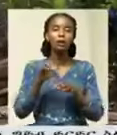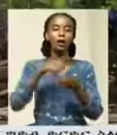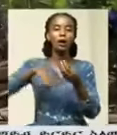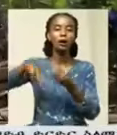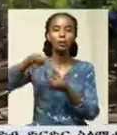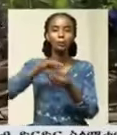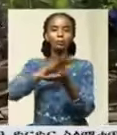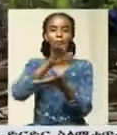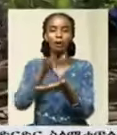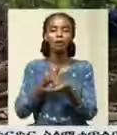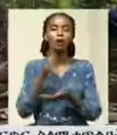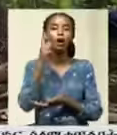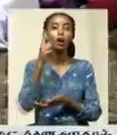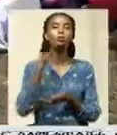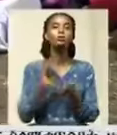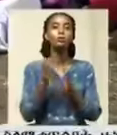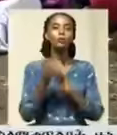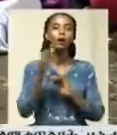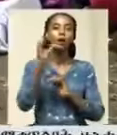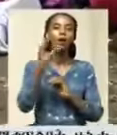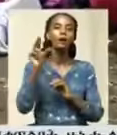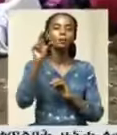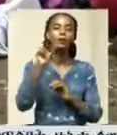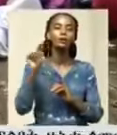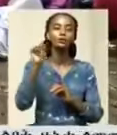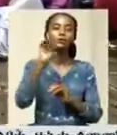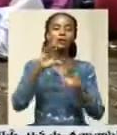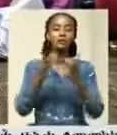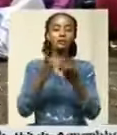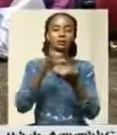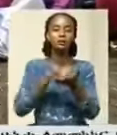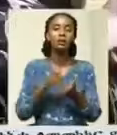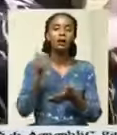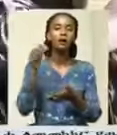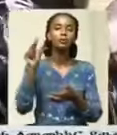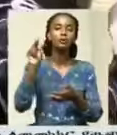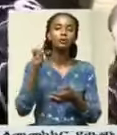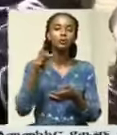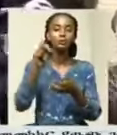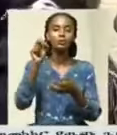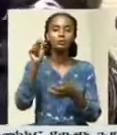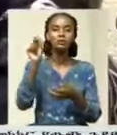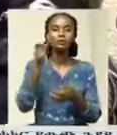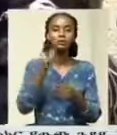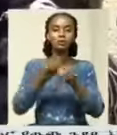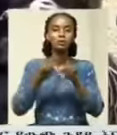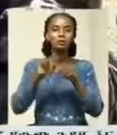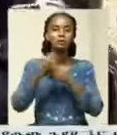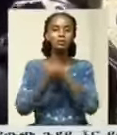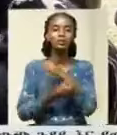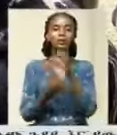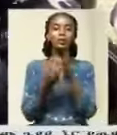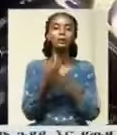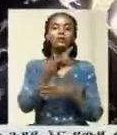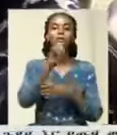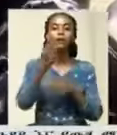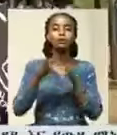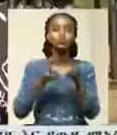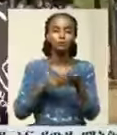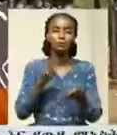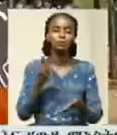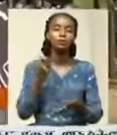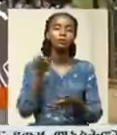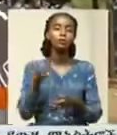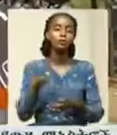አካባቢዎች መካከል አንዱ በሆነው የሀዊላ ቱላ ክፍለ ከተማ አቤላ ወንዶ ቀበሌ ነዋሪዎች የተለያዩ የመሰረተ ልማት ጥያቄዎችን አንስተዋል።